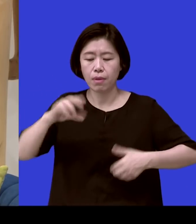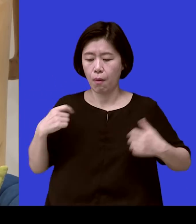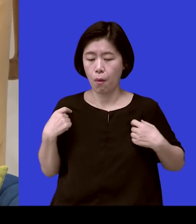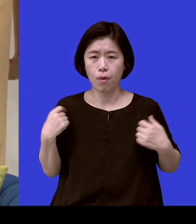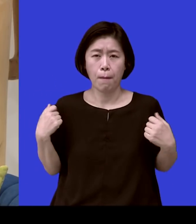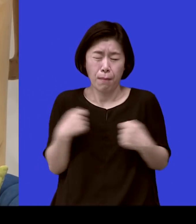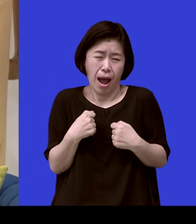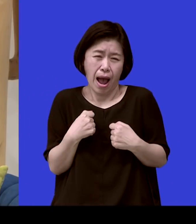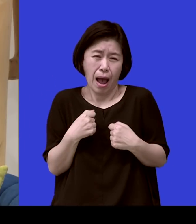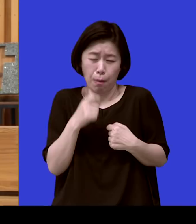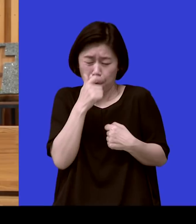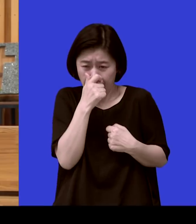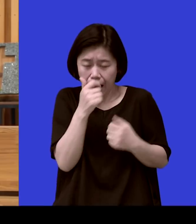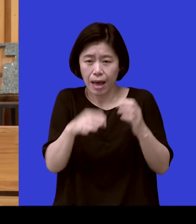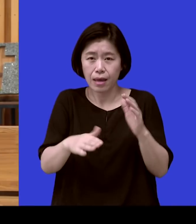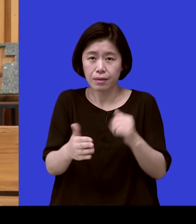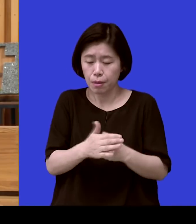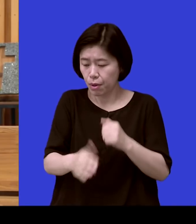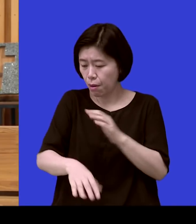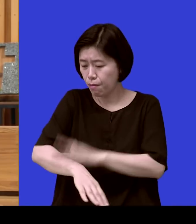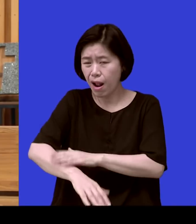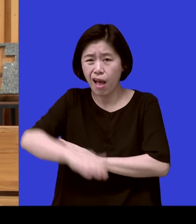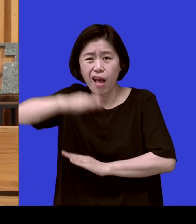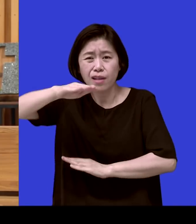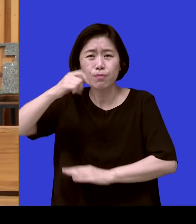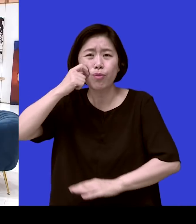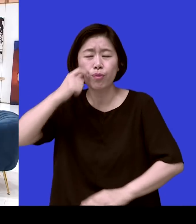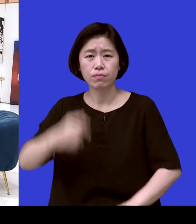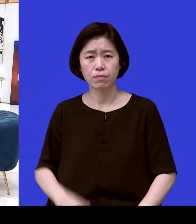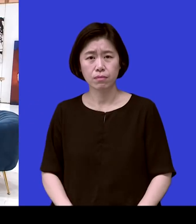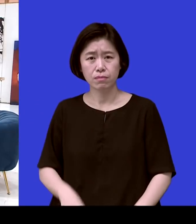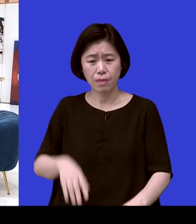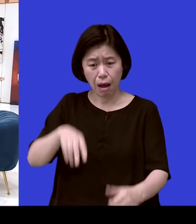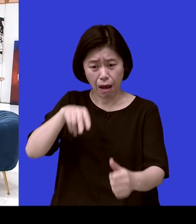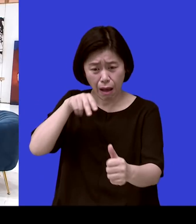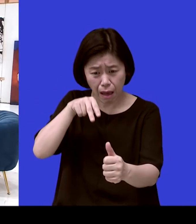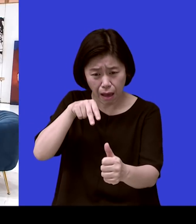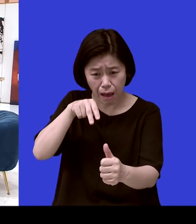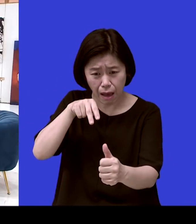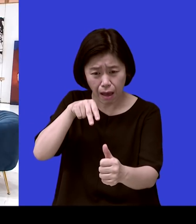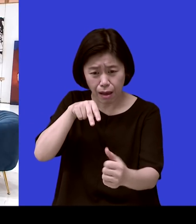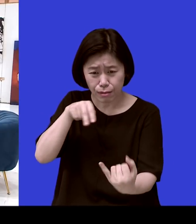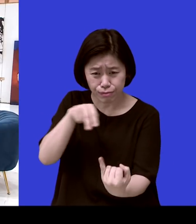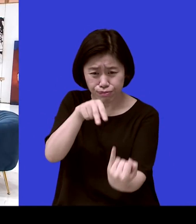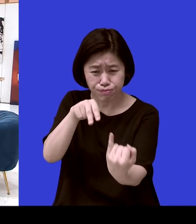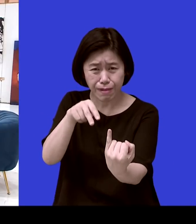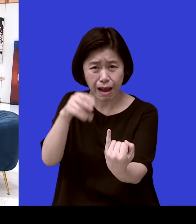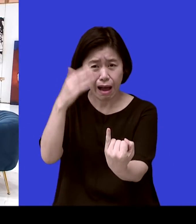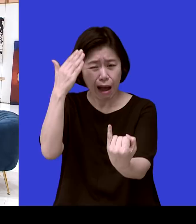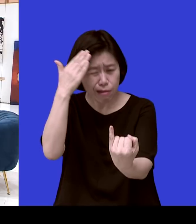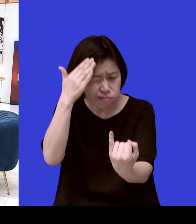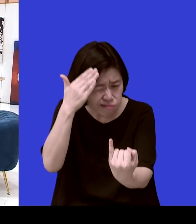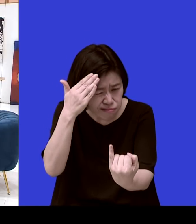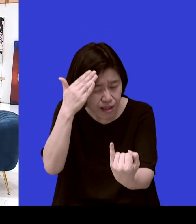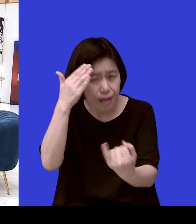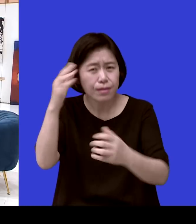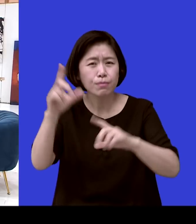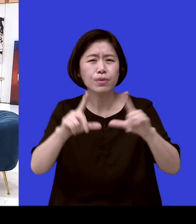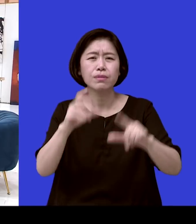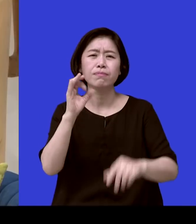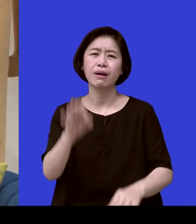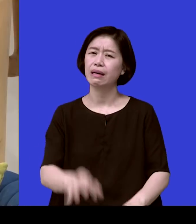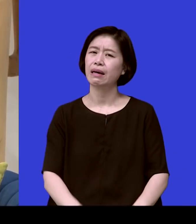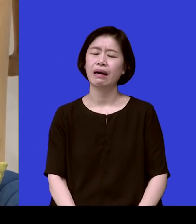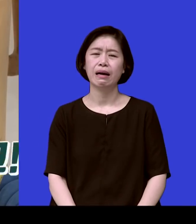콜셋 같은 옷 그지, 때문에 안 올라가지 올라가. 아, 팔이 않아요. 올라가. 그러니까 제가 위에서 내려다보면 이렇게 해가지고 이거를 붙잡고